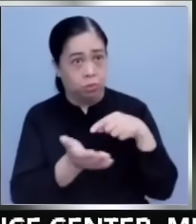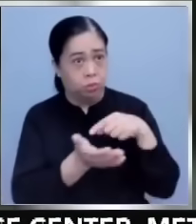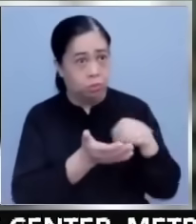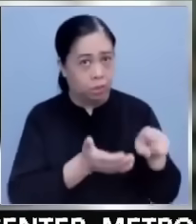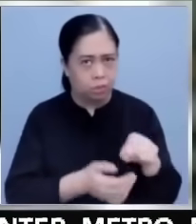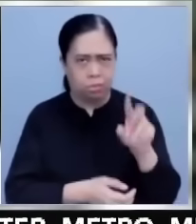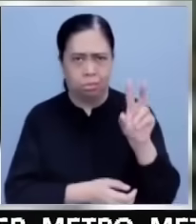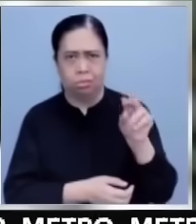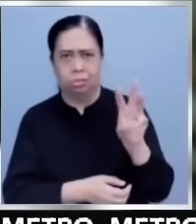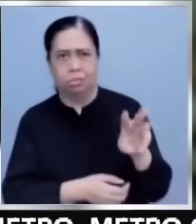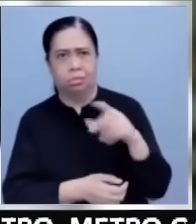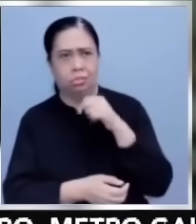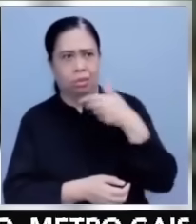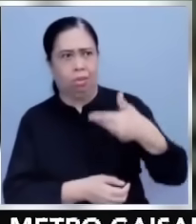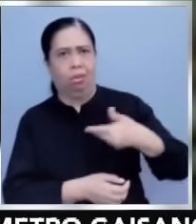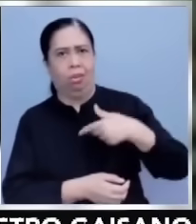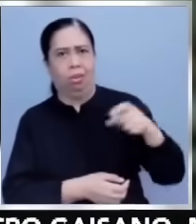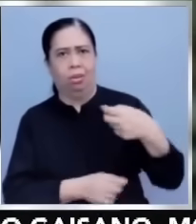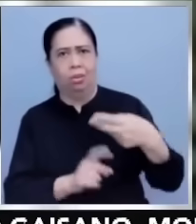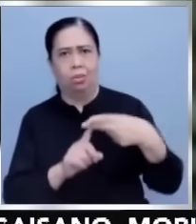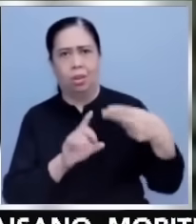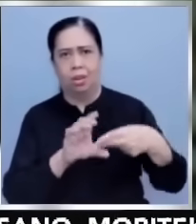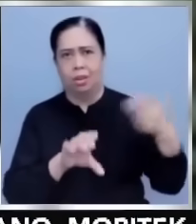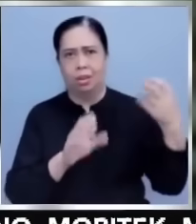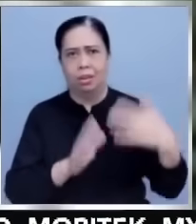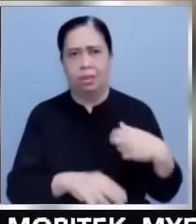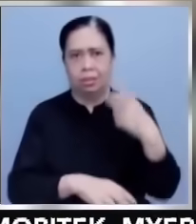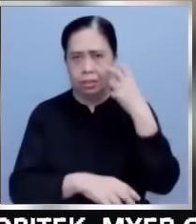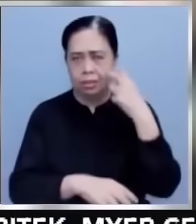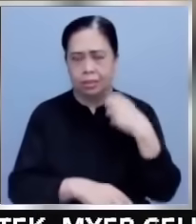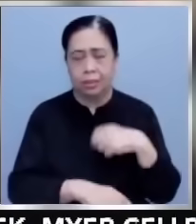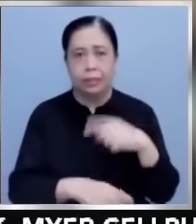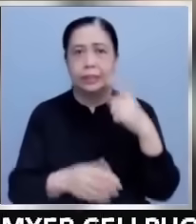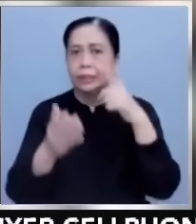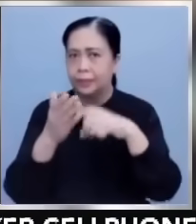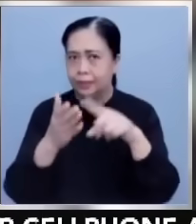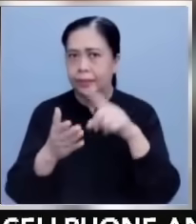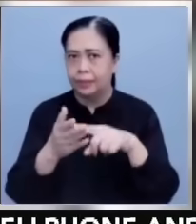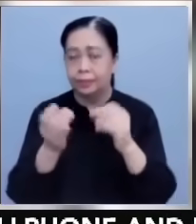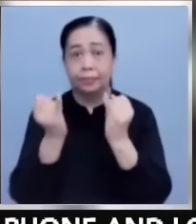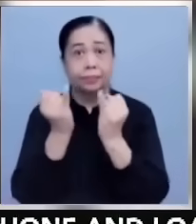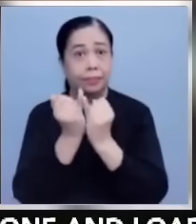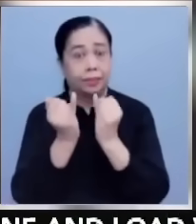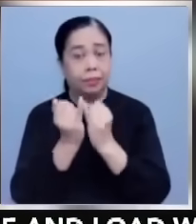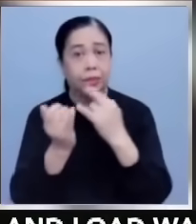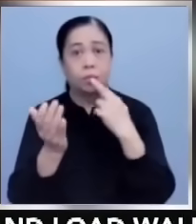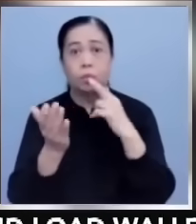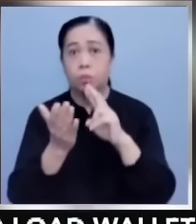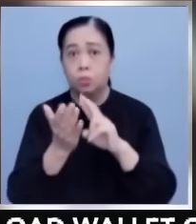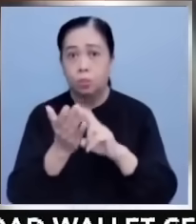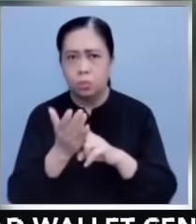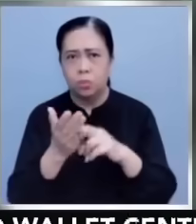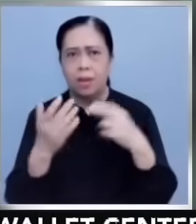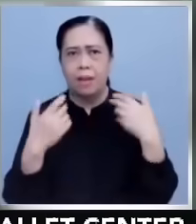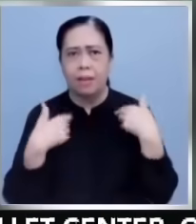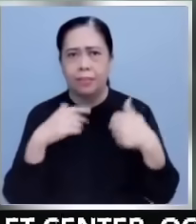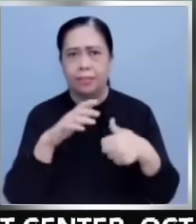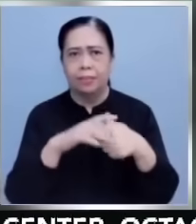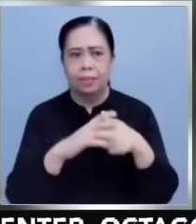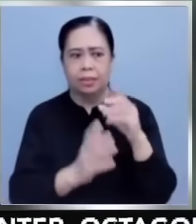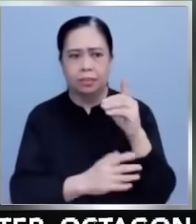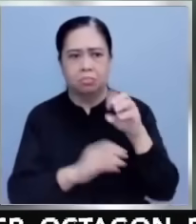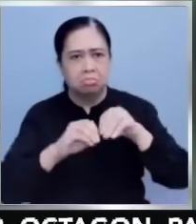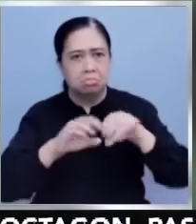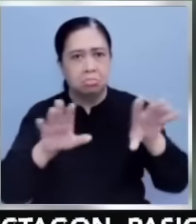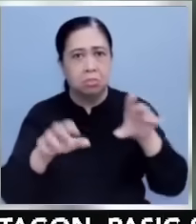na hinihingi ng mga hacker. Kukumpirmahin pa raw ng PhilHealth ang report na may lumabas na data ng mga